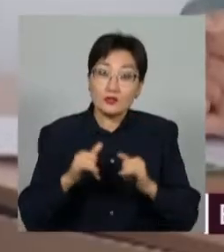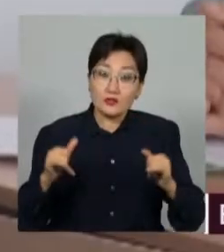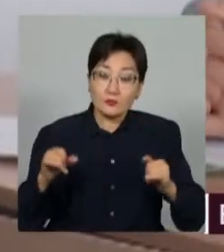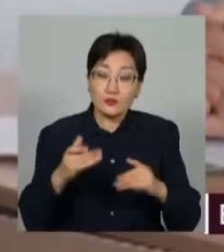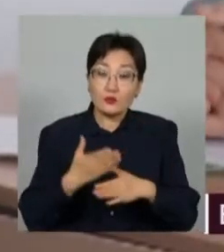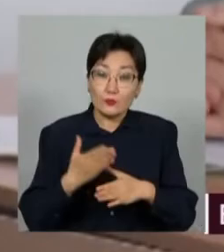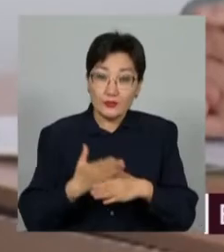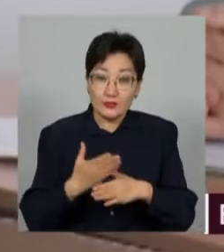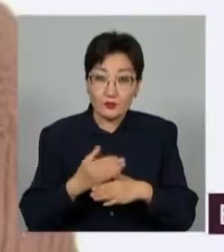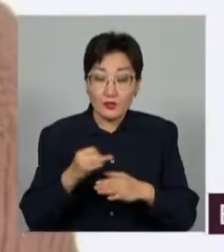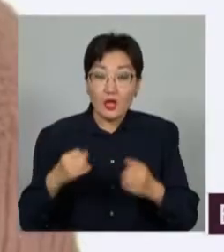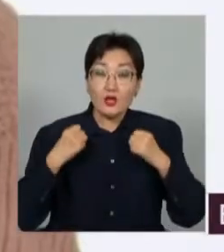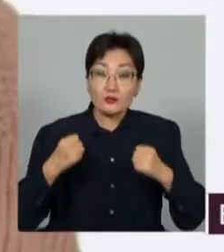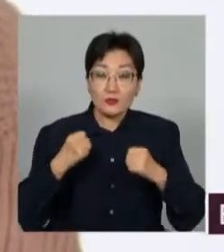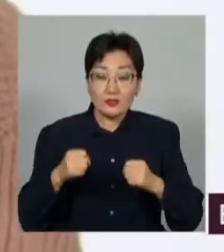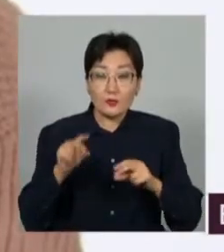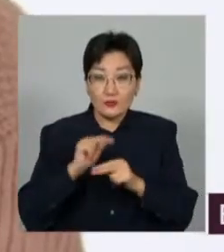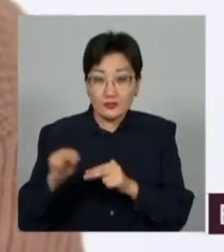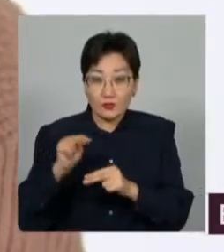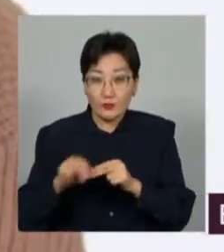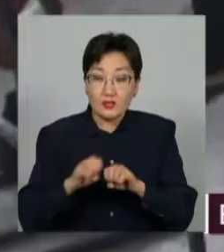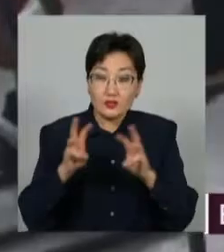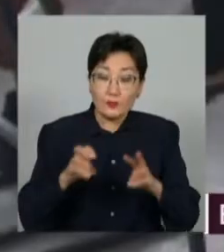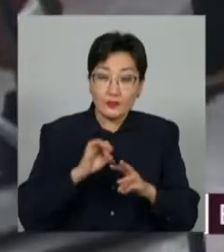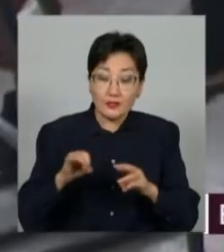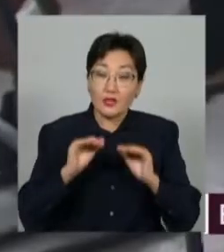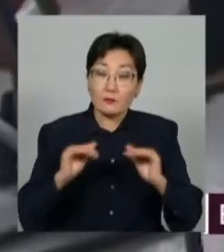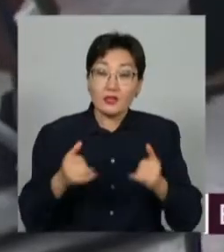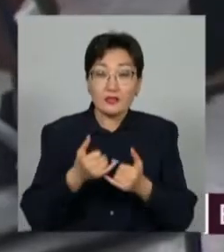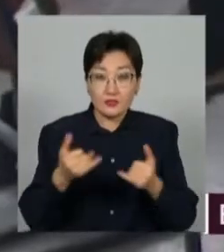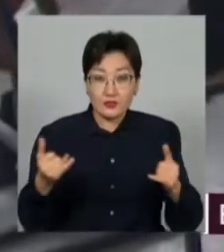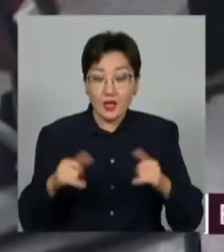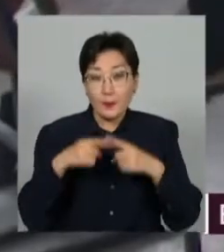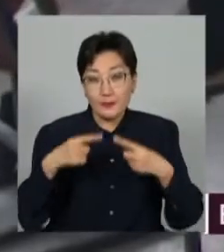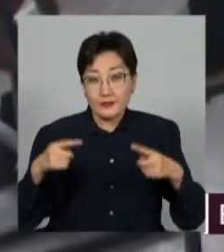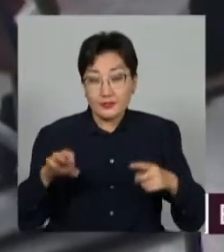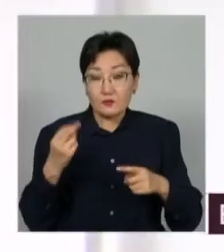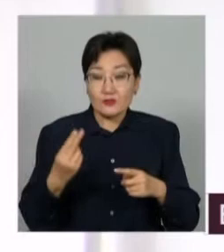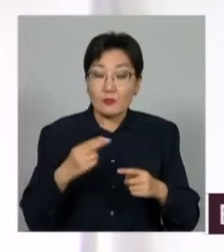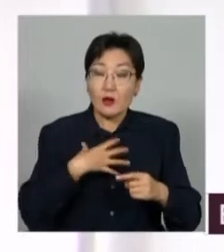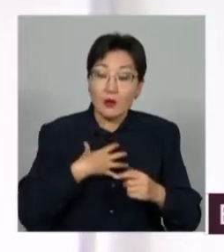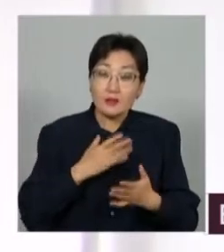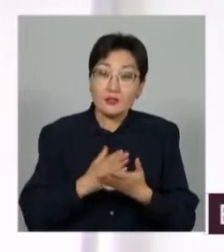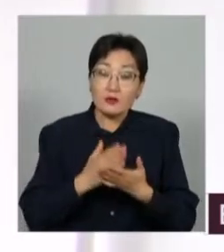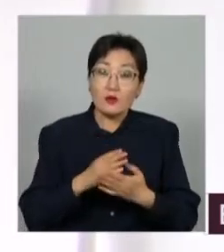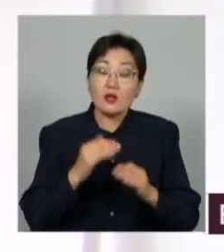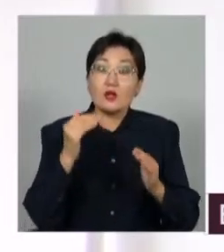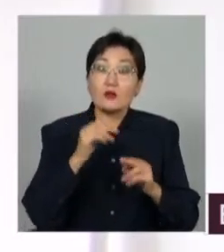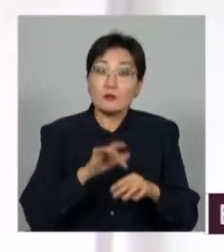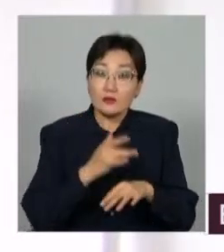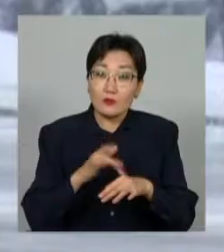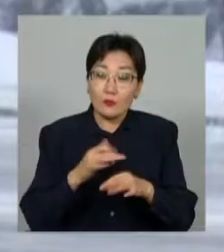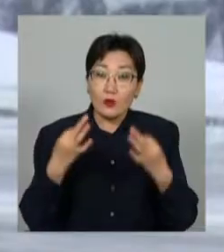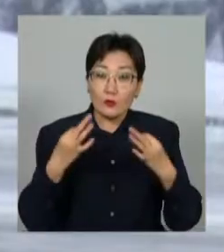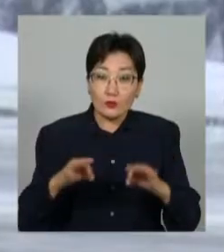арттыруға жәрдемдесуге, спорт және білім беру инфрақұрылымы, сондай-ақ балаларға арналған басқа да әлеуметтік маңызы бар қызметтердің қол